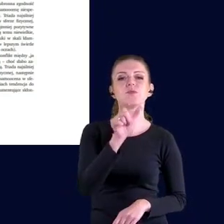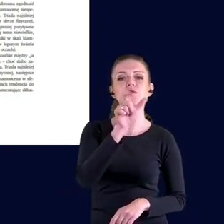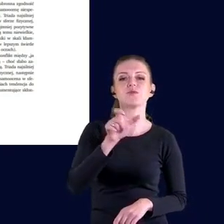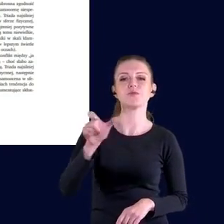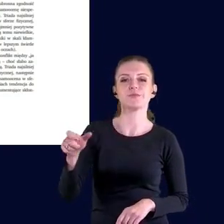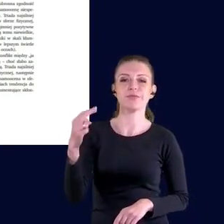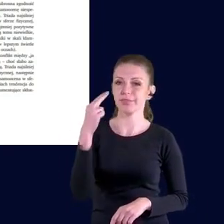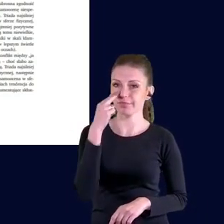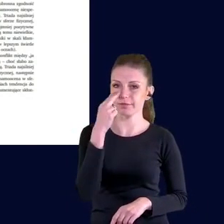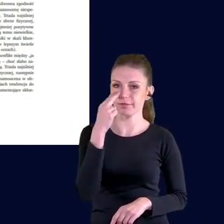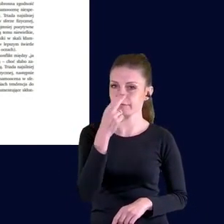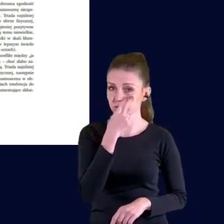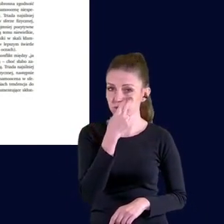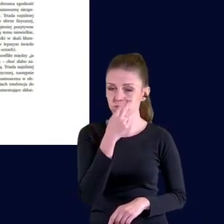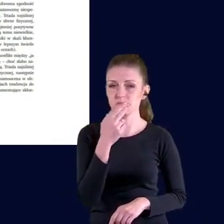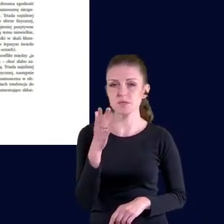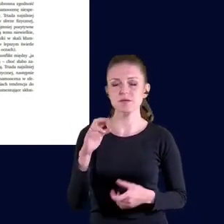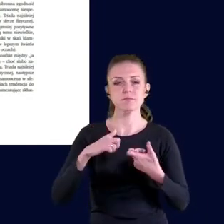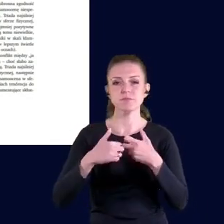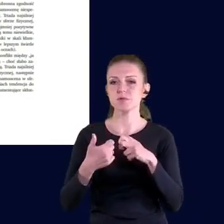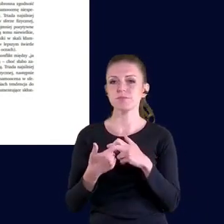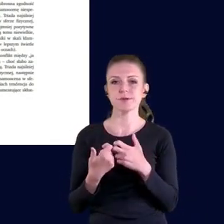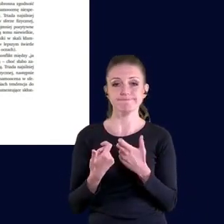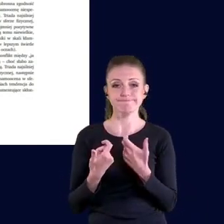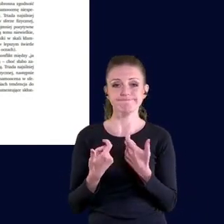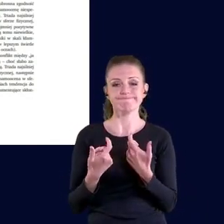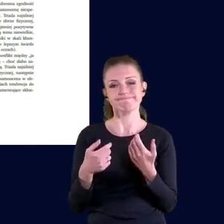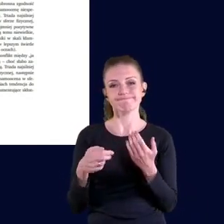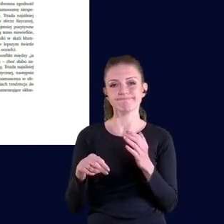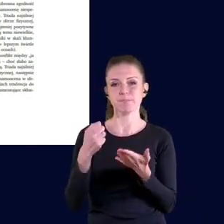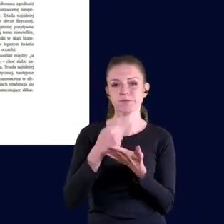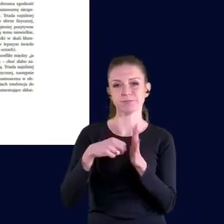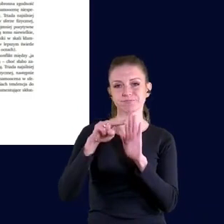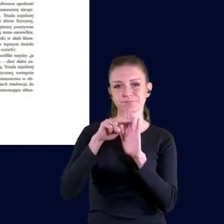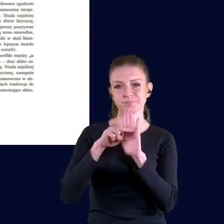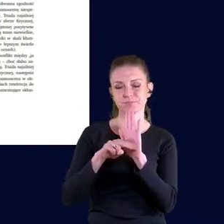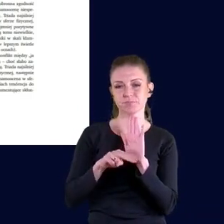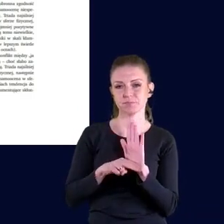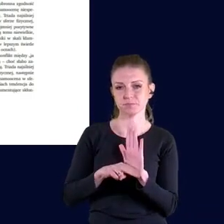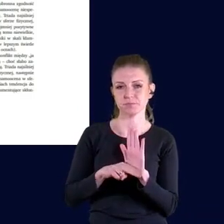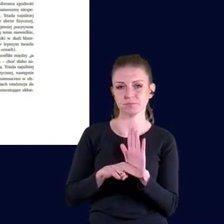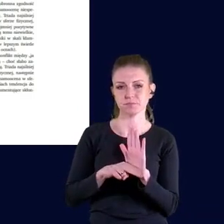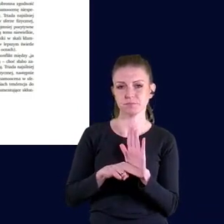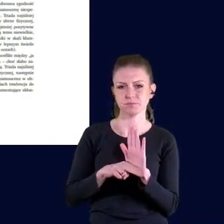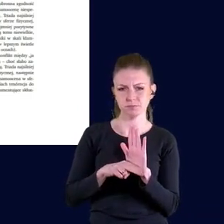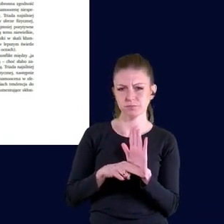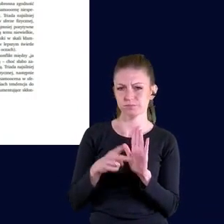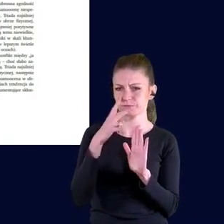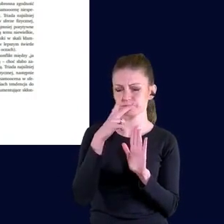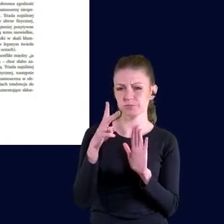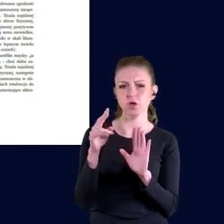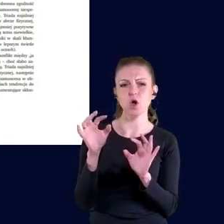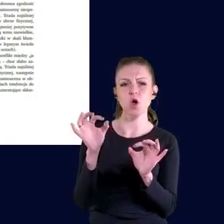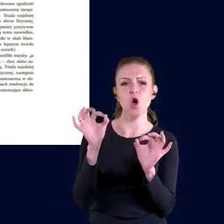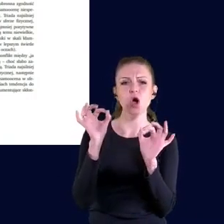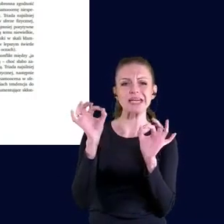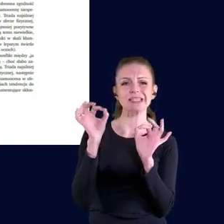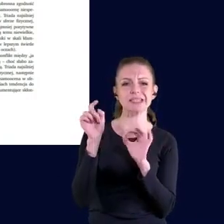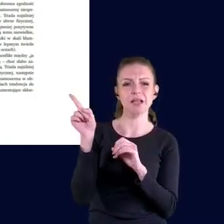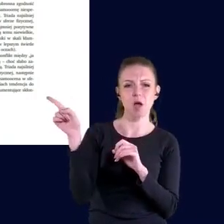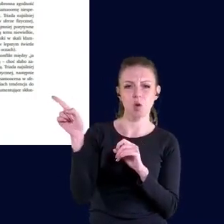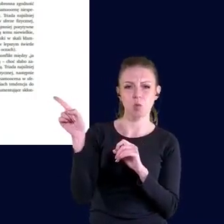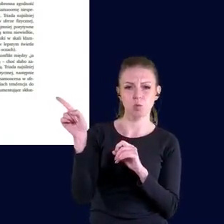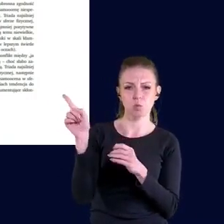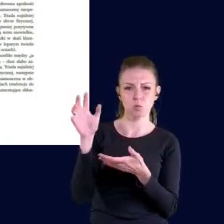przepisy po prawej stronie mają państwo zdjęcia oryginału tekst jest kompletnie